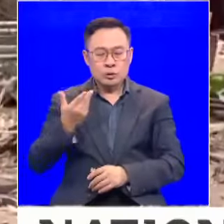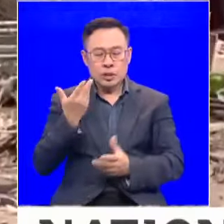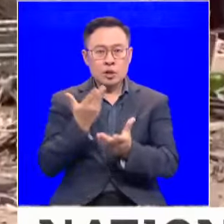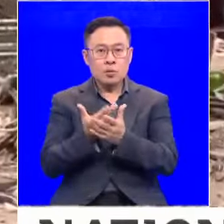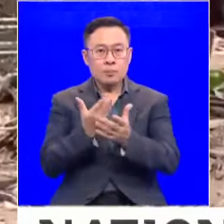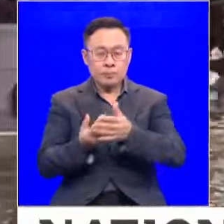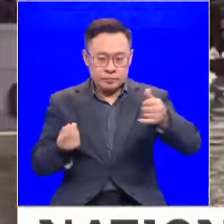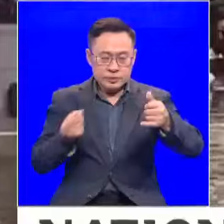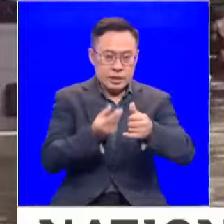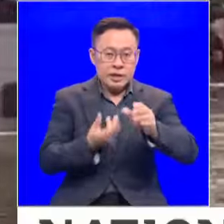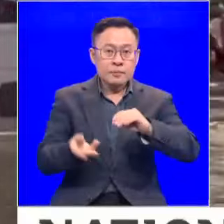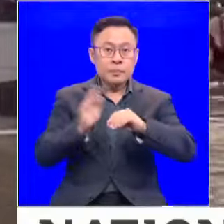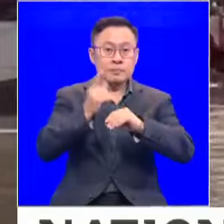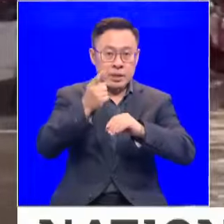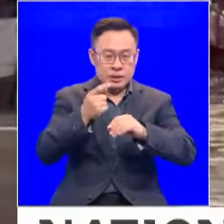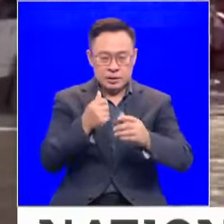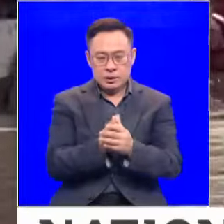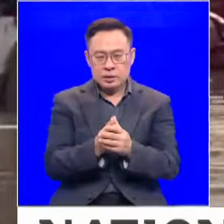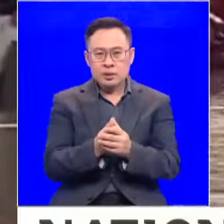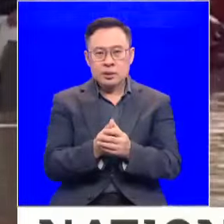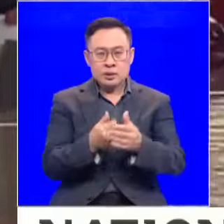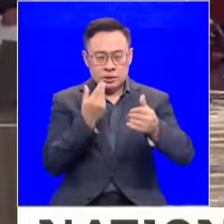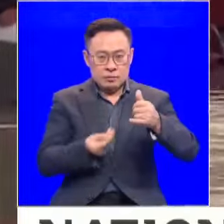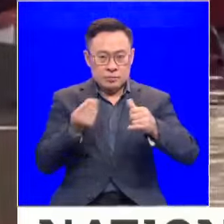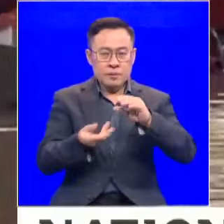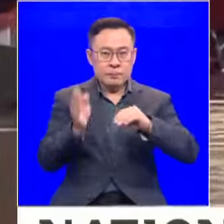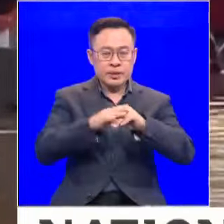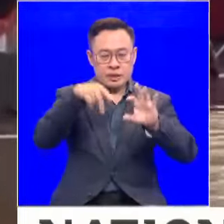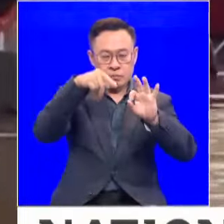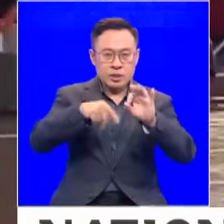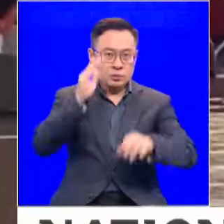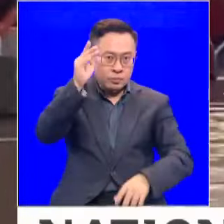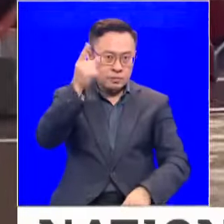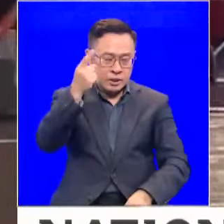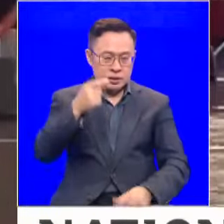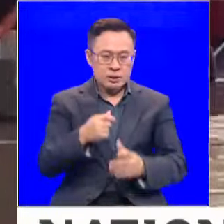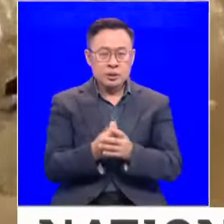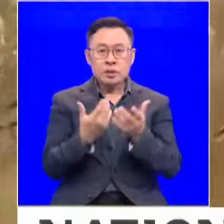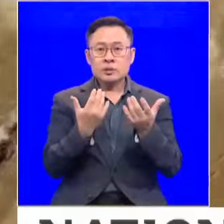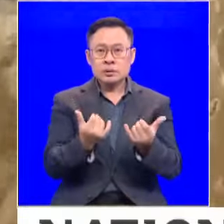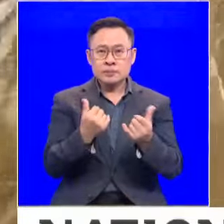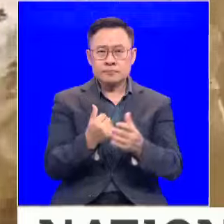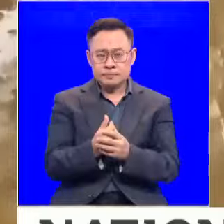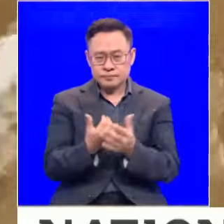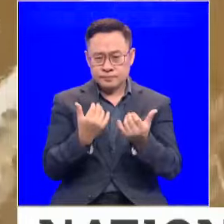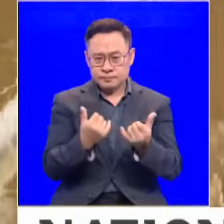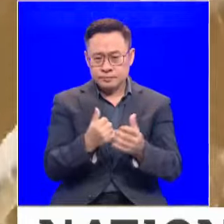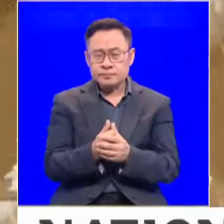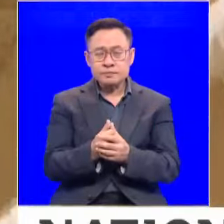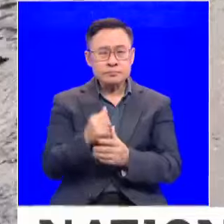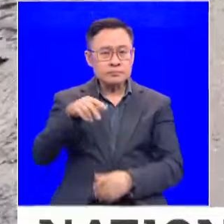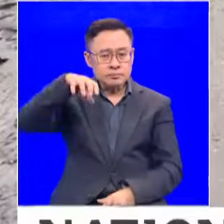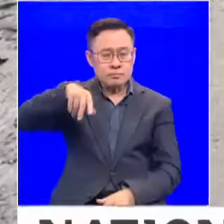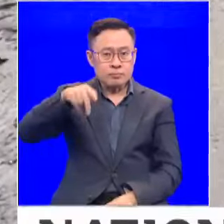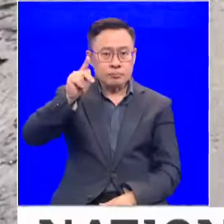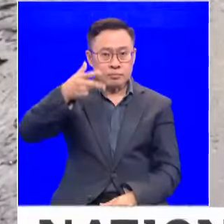ว่ามีการกำหนดหลักเกณฑ์ใหม่ให้เป็นอัตรา 9,000บาทในเบื้องต้นตามขั้นตอนอย่างที่คุณยอนบอกไปอ่ะค่ะปพจังหวัดจะสำรวจ